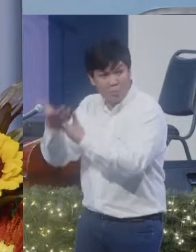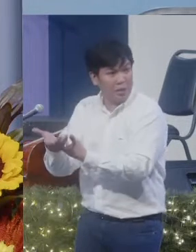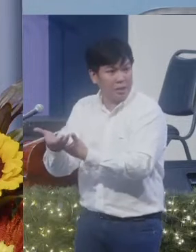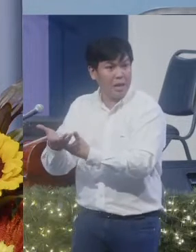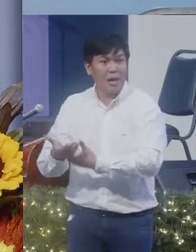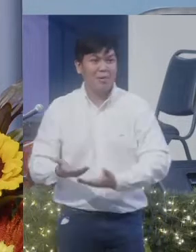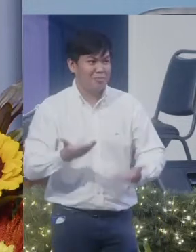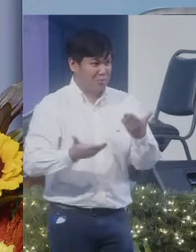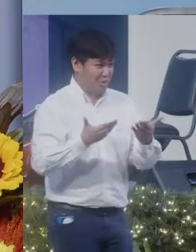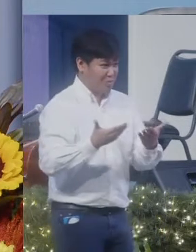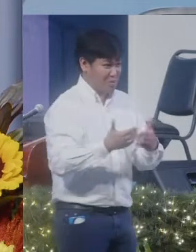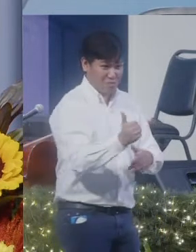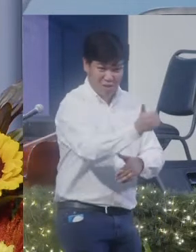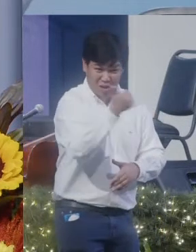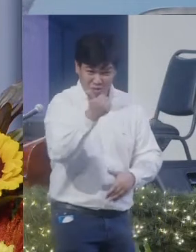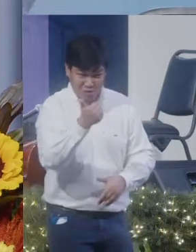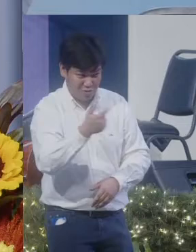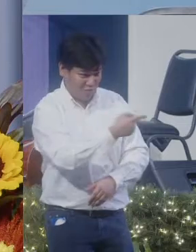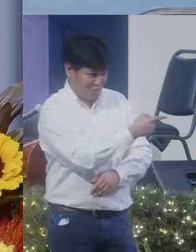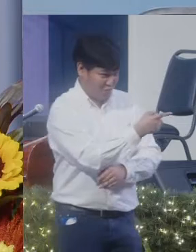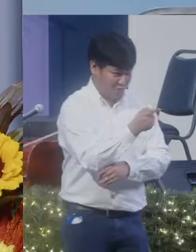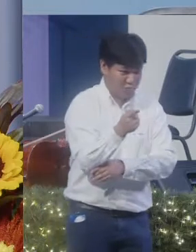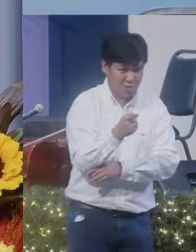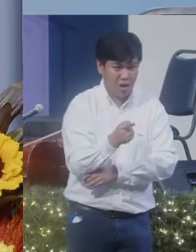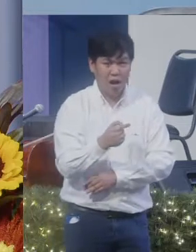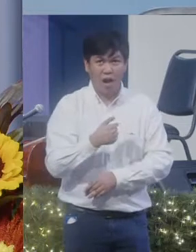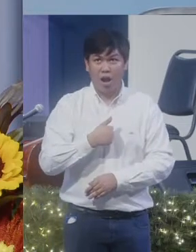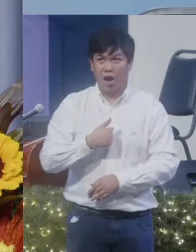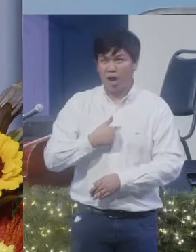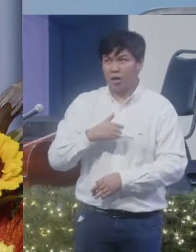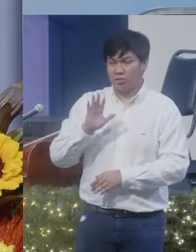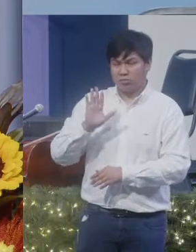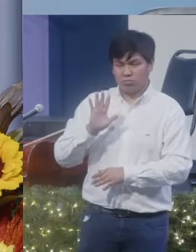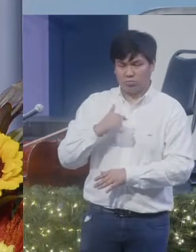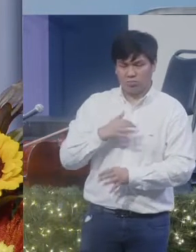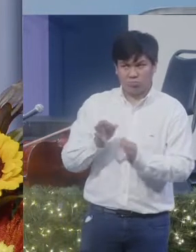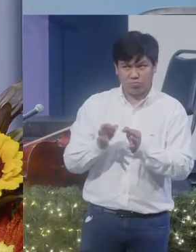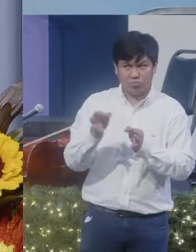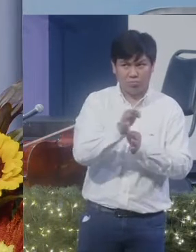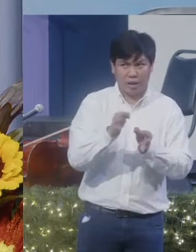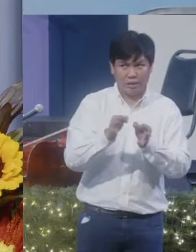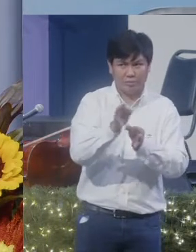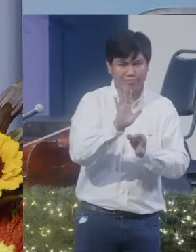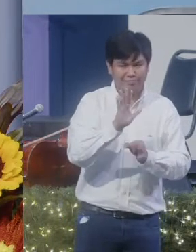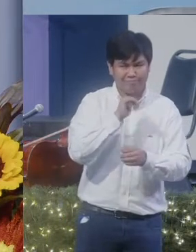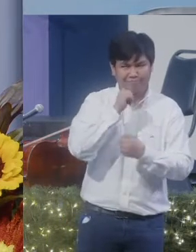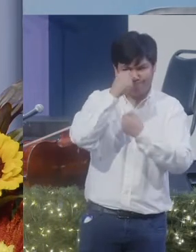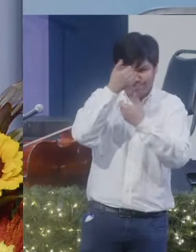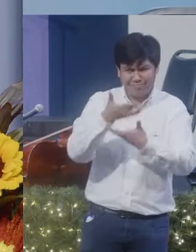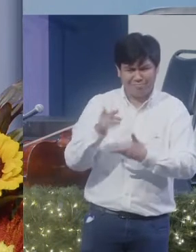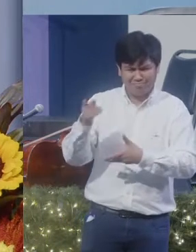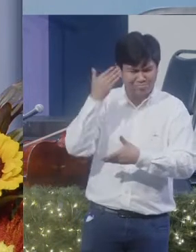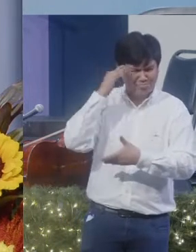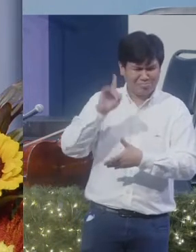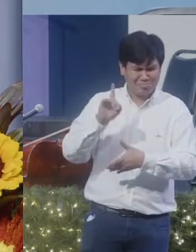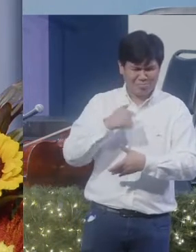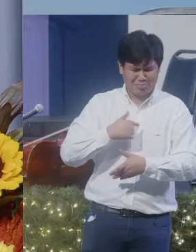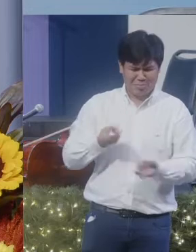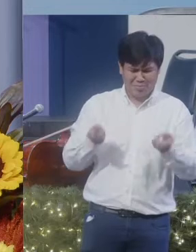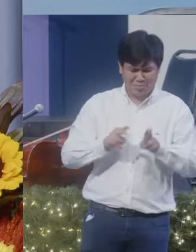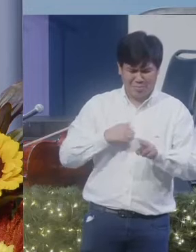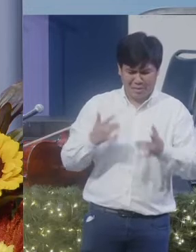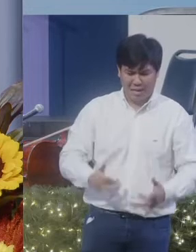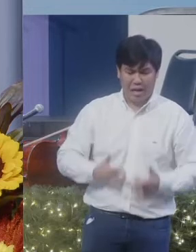mag-full time. Siguro, hindi muna dapat ako mag-participate sa ministry. But at your word,